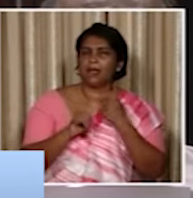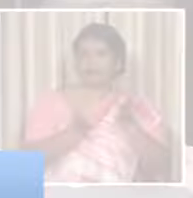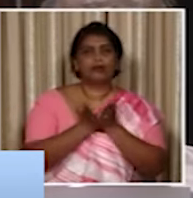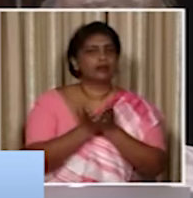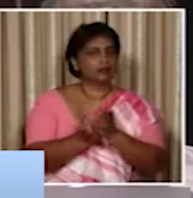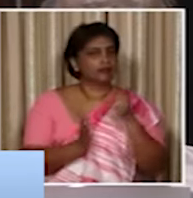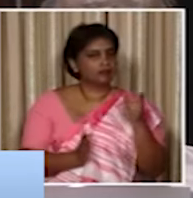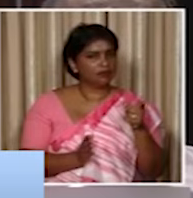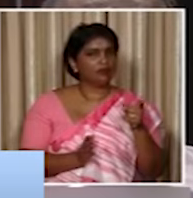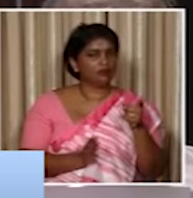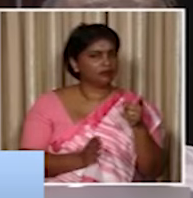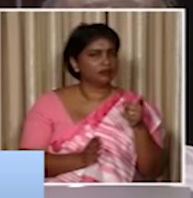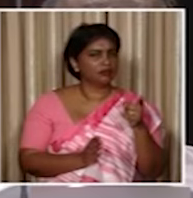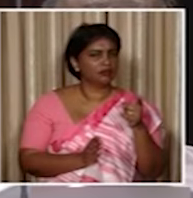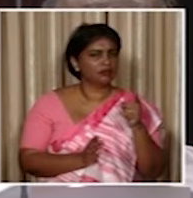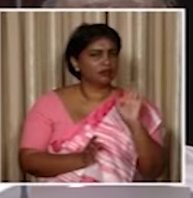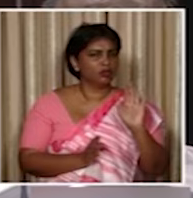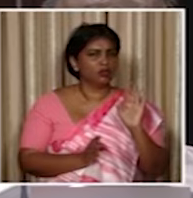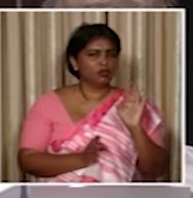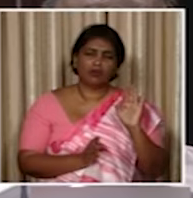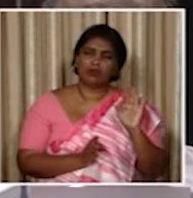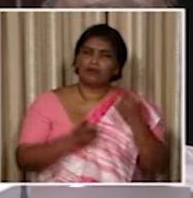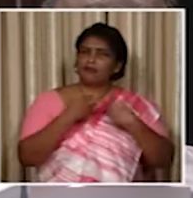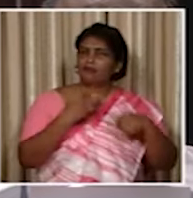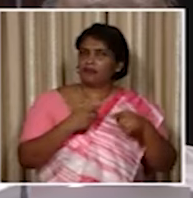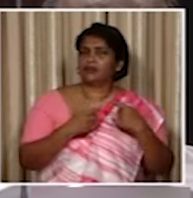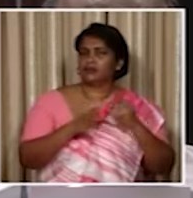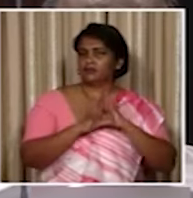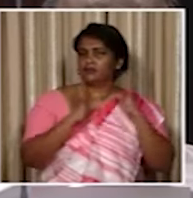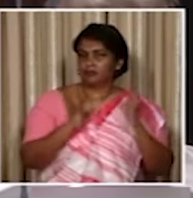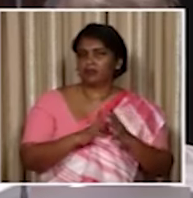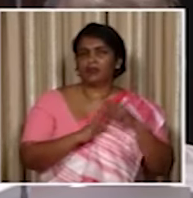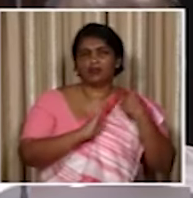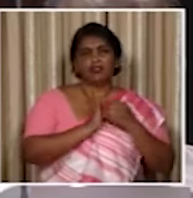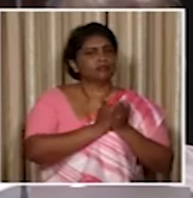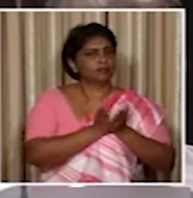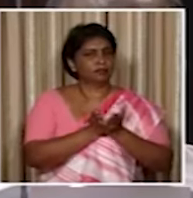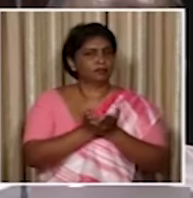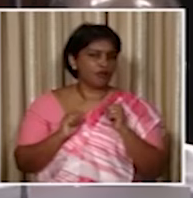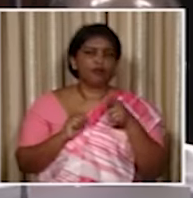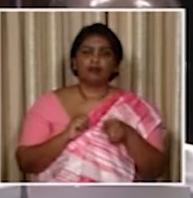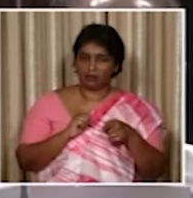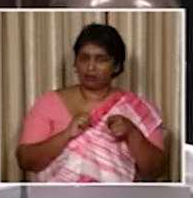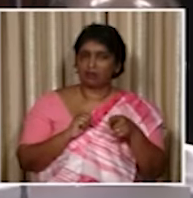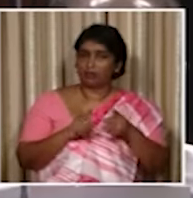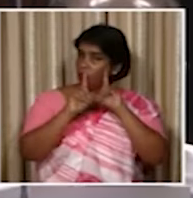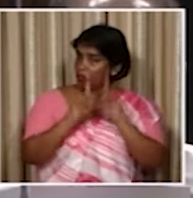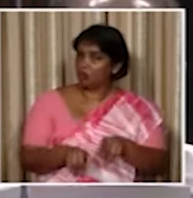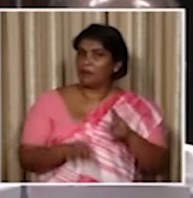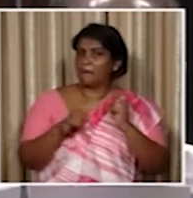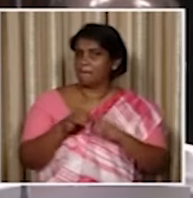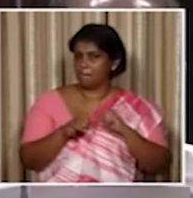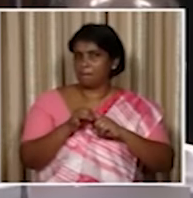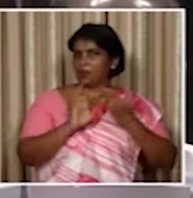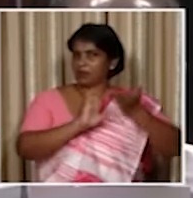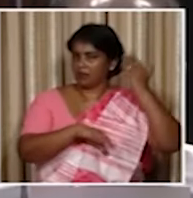නෞකාව හැසඩස් වේස් වර්ගයේ වේස්ට් ගණනාවක් රැගෙන ලංකාවට ගමන් කරමින් තියෙනවායි කියලා. මේ විදිහේ ප්‍රශ්නයක් මීට